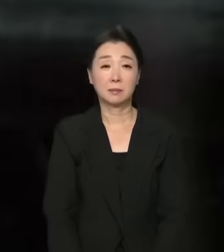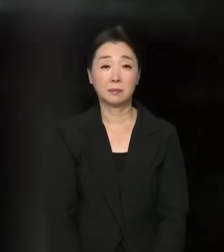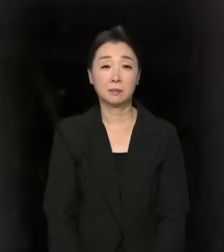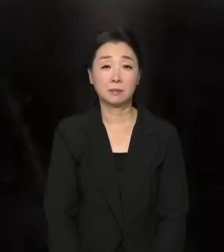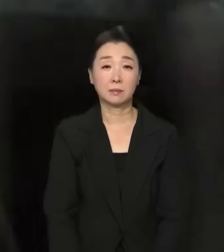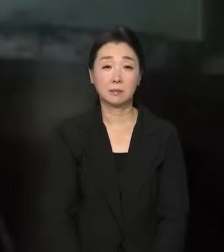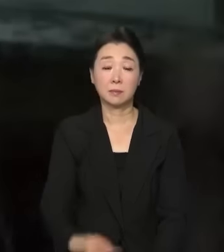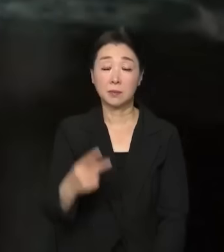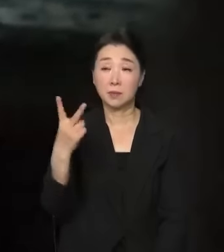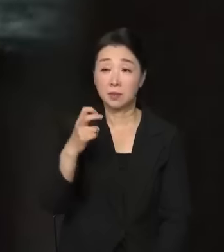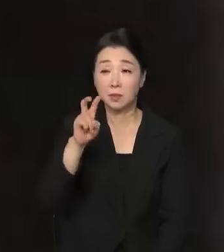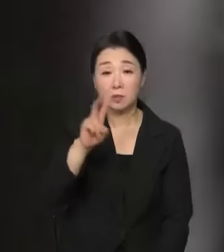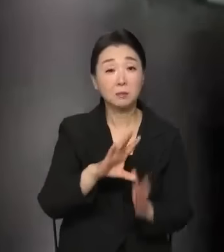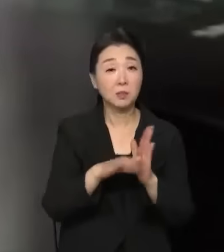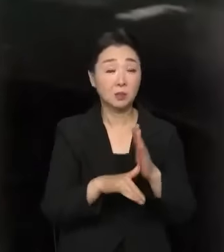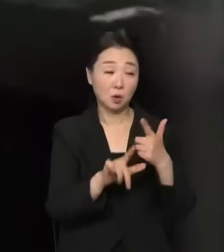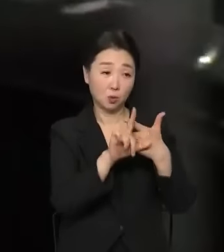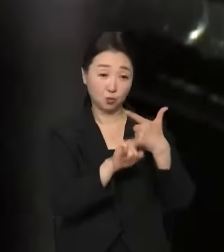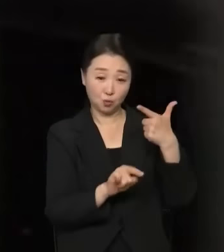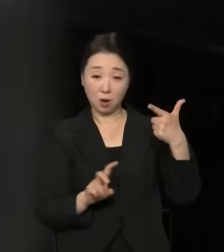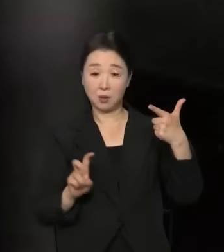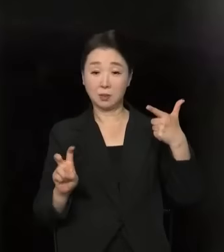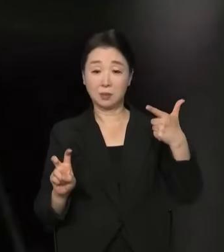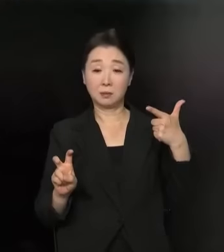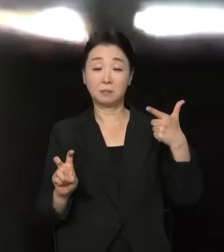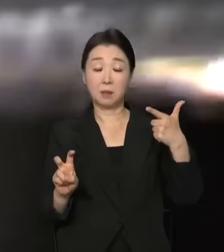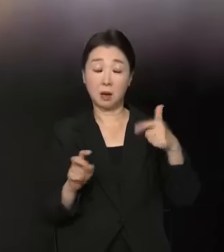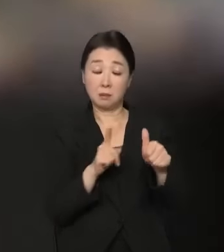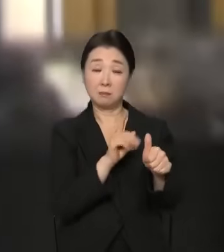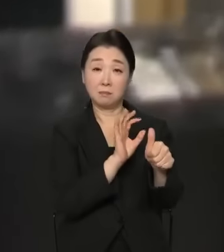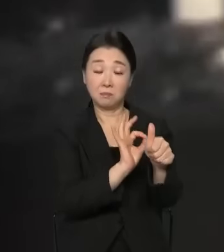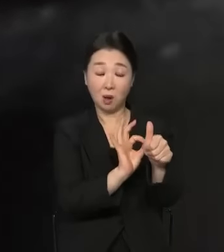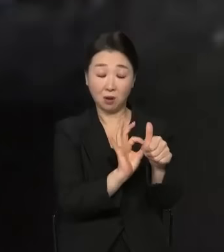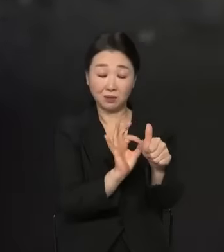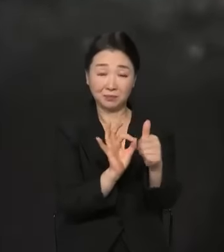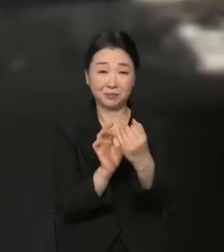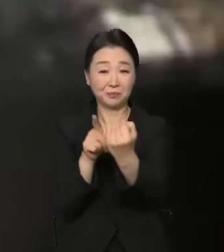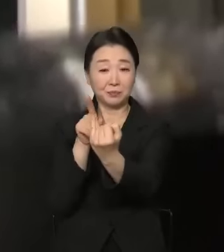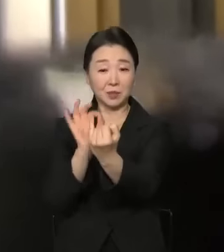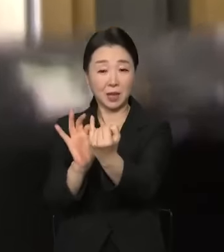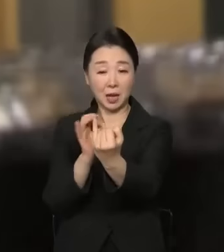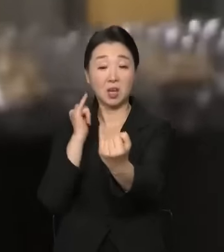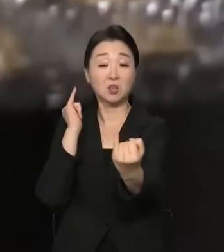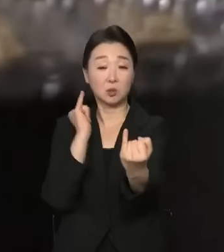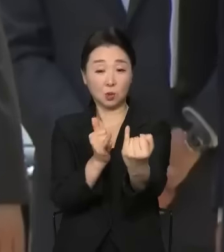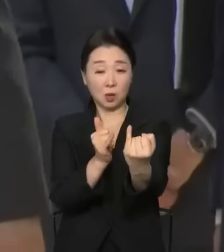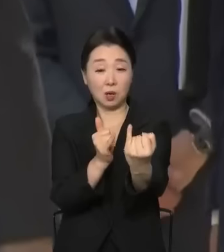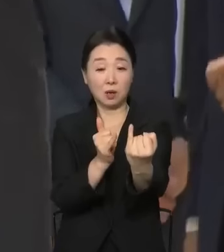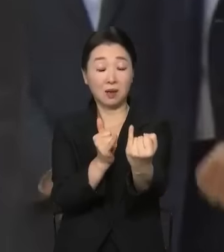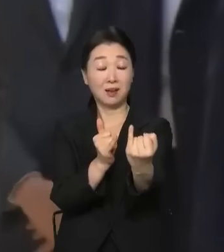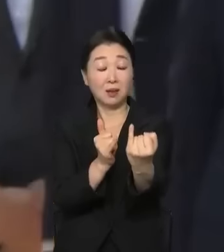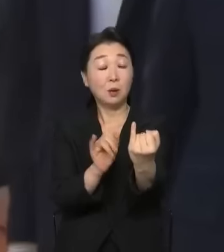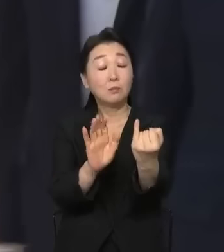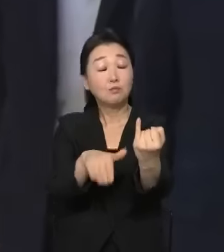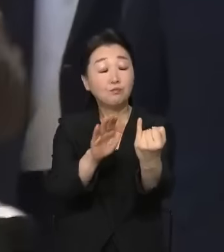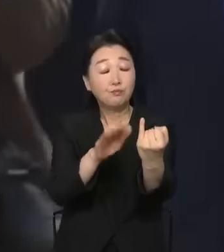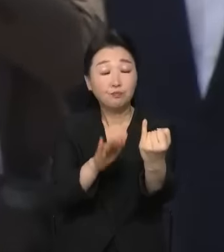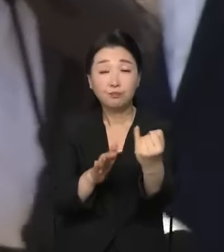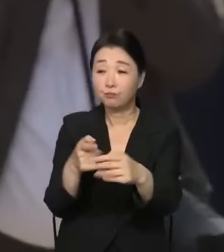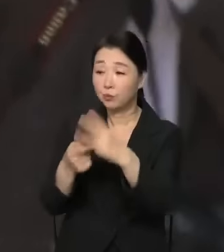지난 2022년 6월 20일 명태균 씨는 강혜경 씨에게 전화를 겁니다. 대뜸